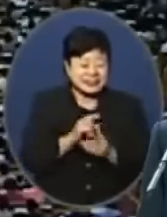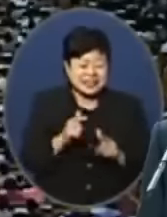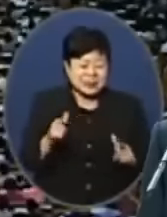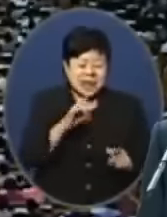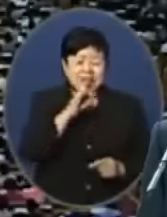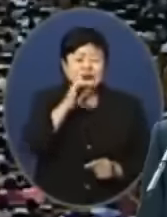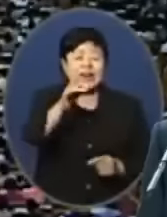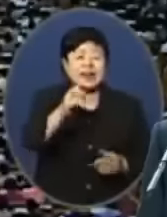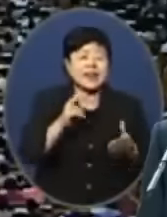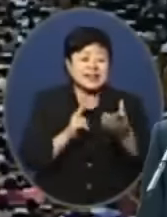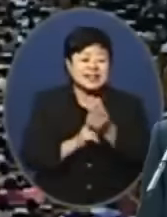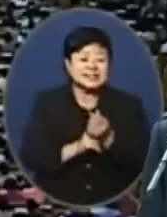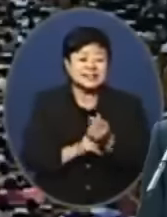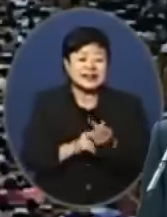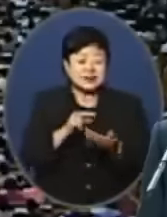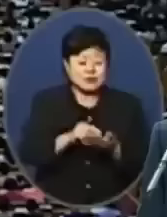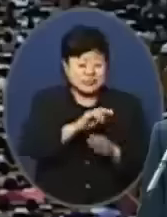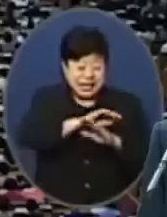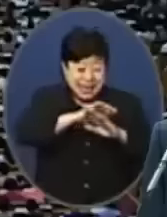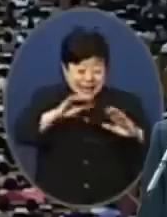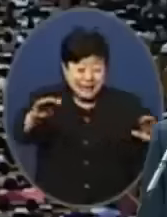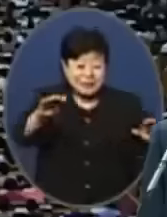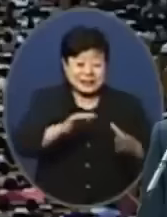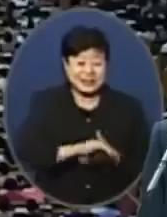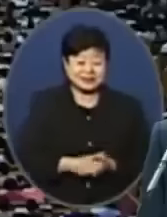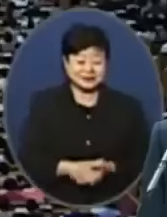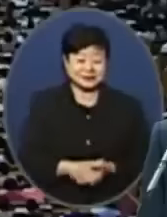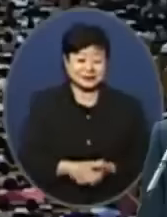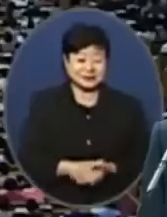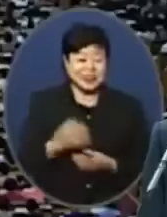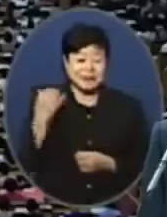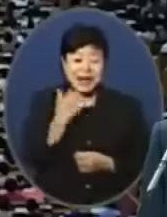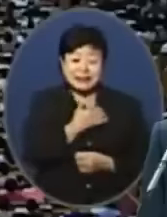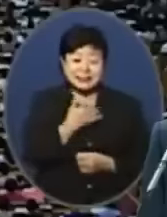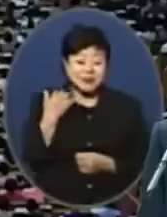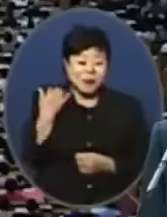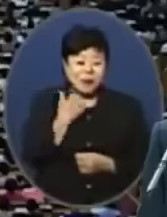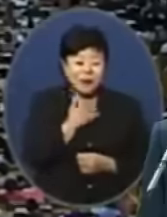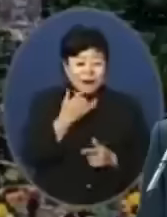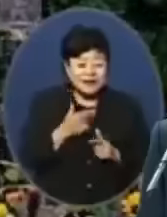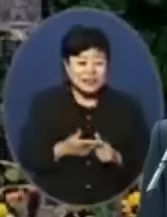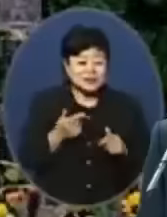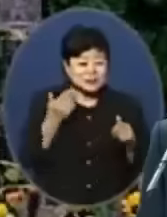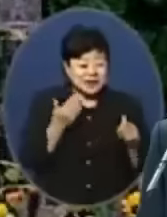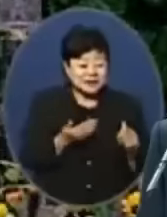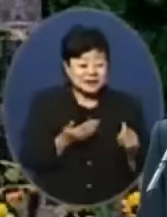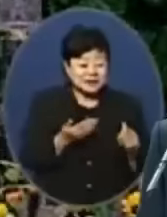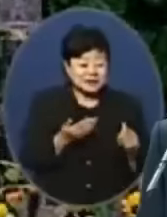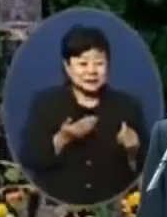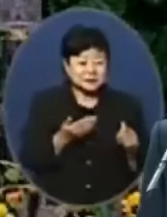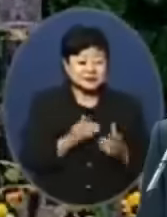안 됩니다. 기적이 문제를 해결하는 것입니다. 베드로는 예수님께서